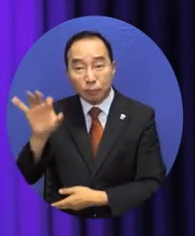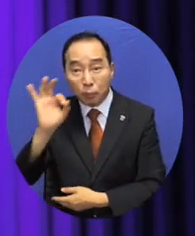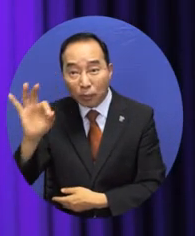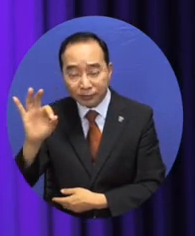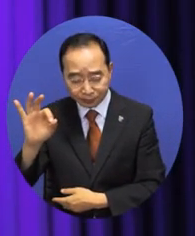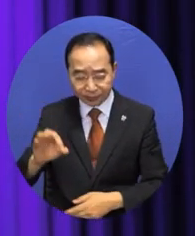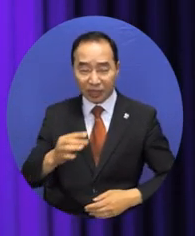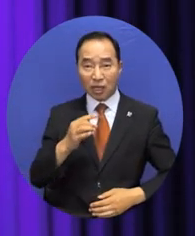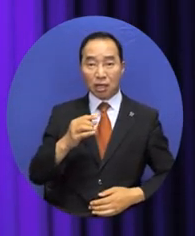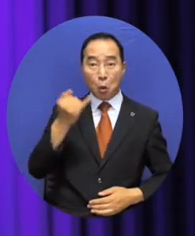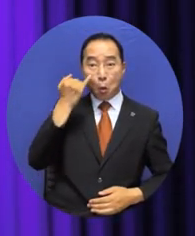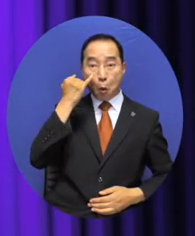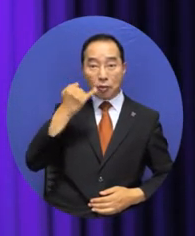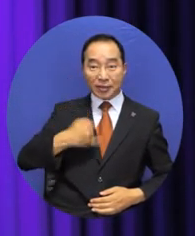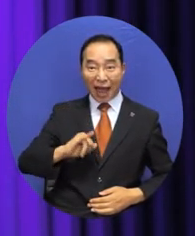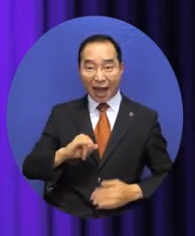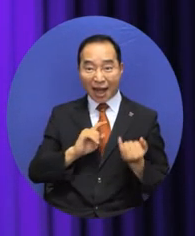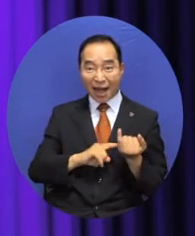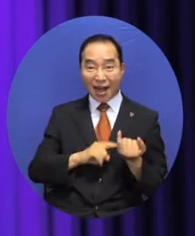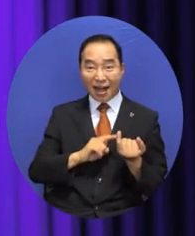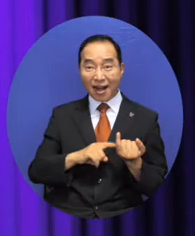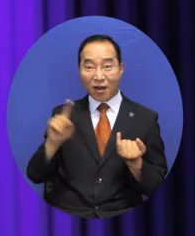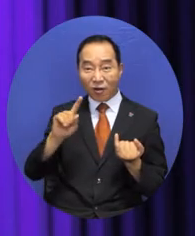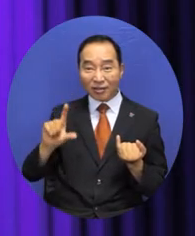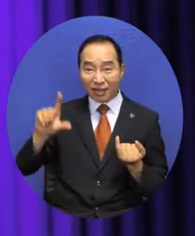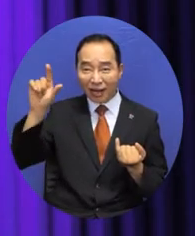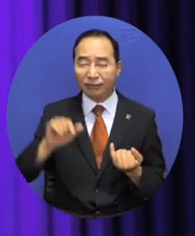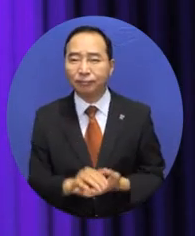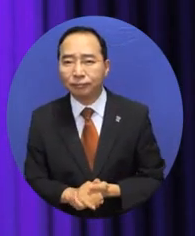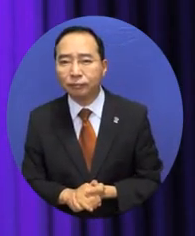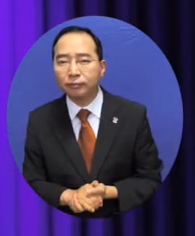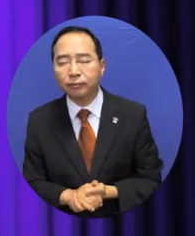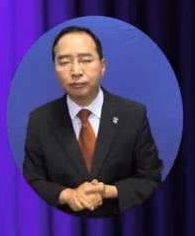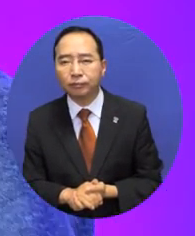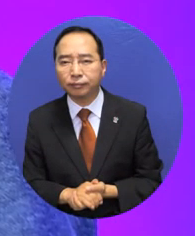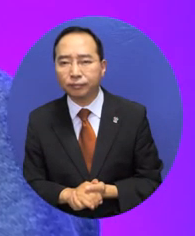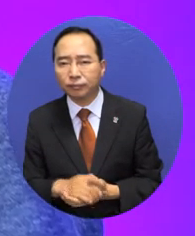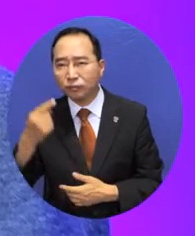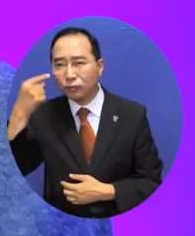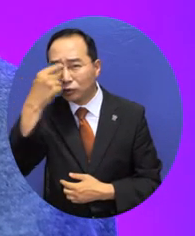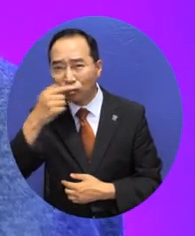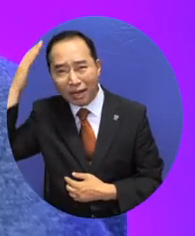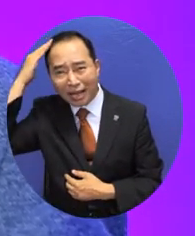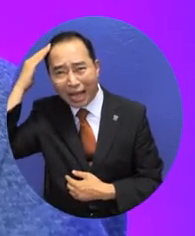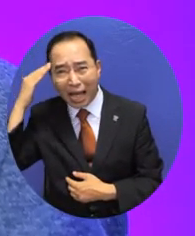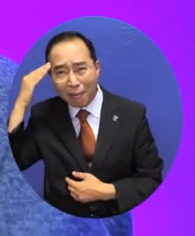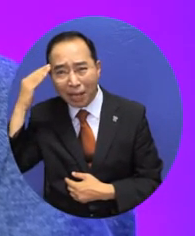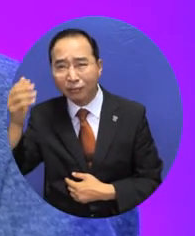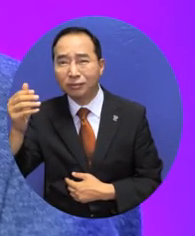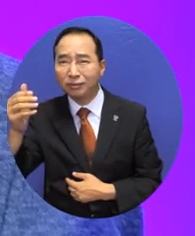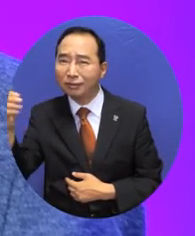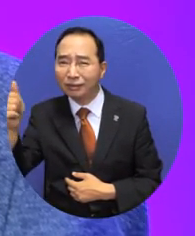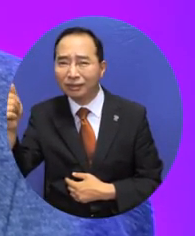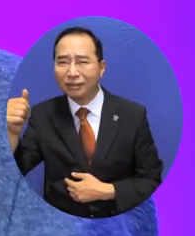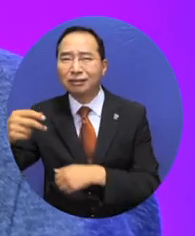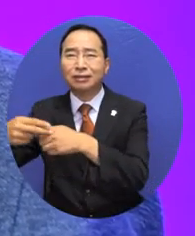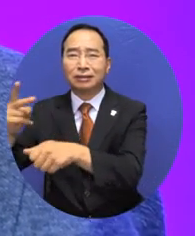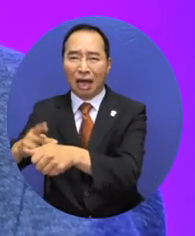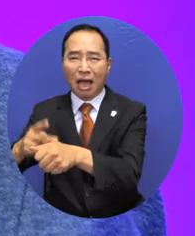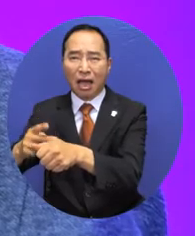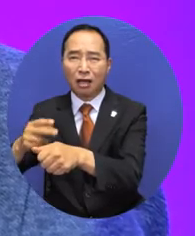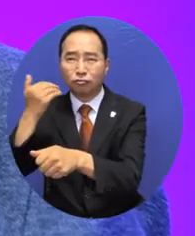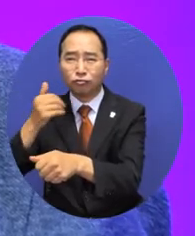외동딸이 어느 날 흑인 의사를 데려옵니다. 상류층에 있었던 부모는 당연히